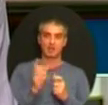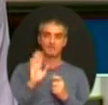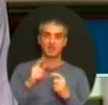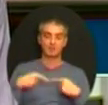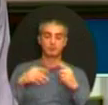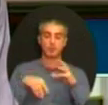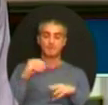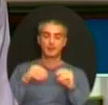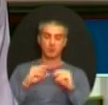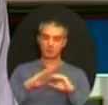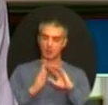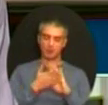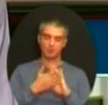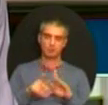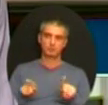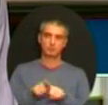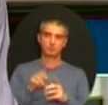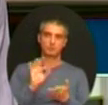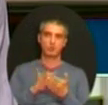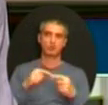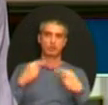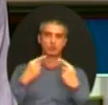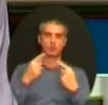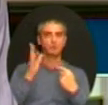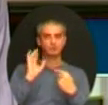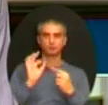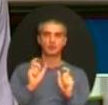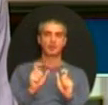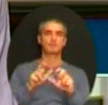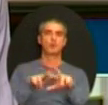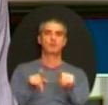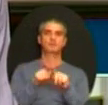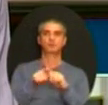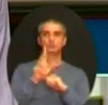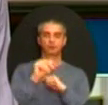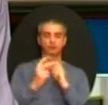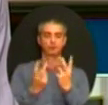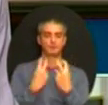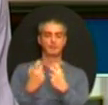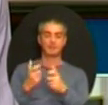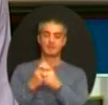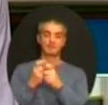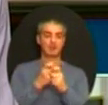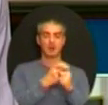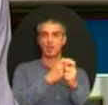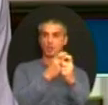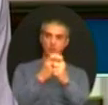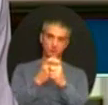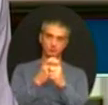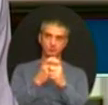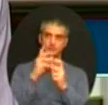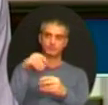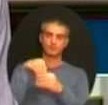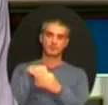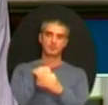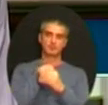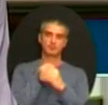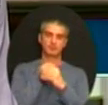יום הבחירות, הכל היה באותו יום. כדי גם למנוע מצב כזה, שיש מתפקדים למפלגות מסוימות,